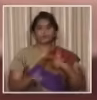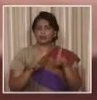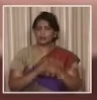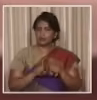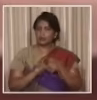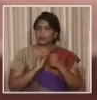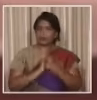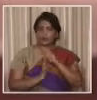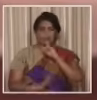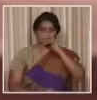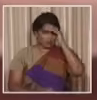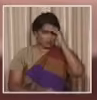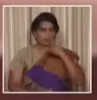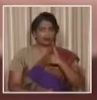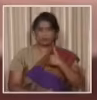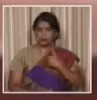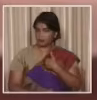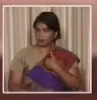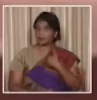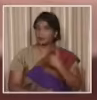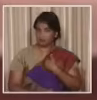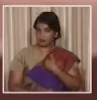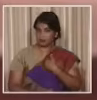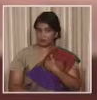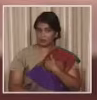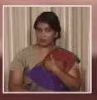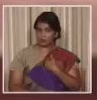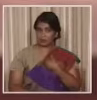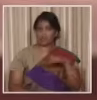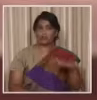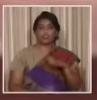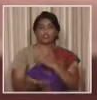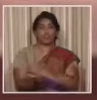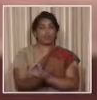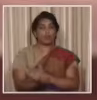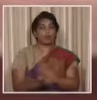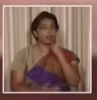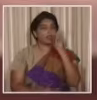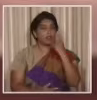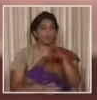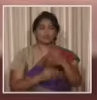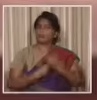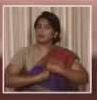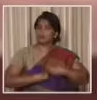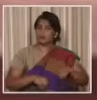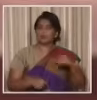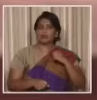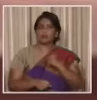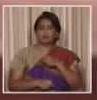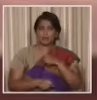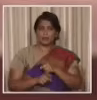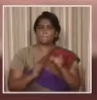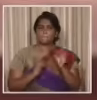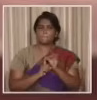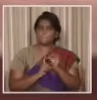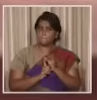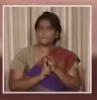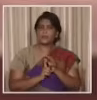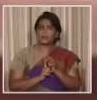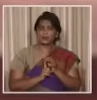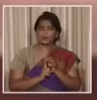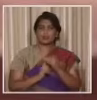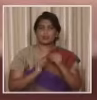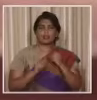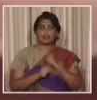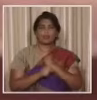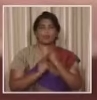ගරු කතානායකතුමනි මට මම ඉඩම් ඔප්පු 1000කට වැඩි ඉඩම් ටික දුන්නා. රාජමලයේ කියන තැන පර්චේස් එක ඔය අපේ